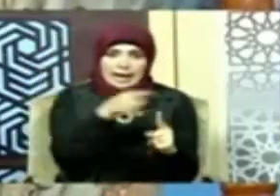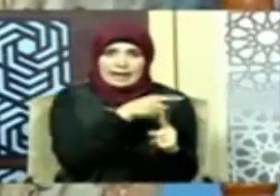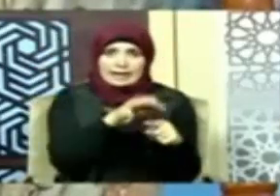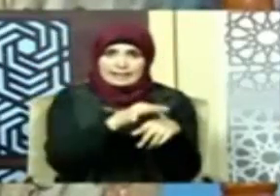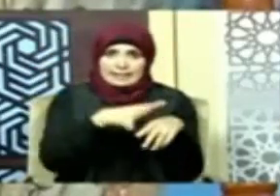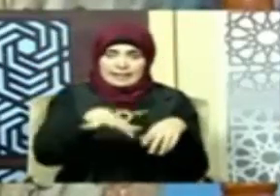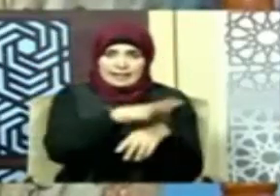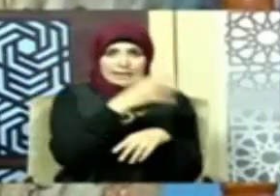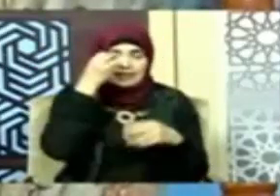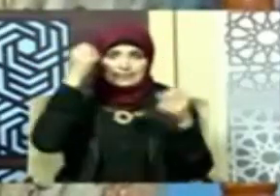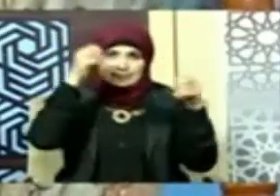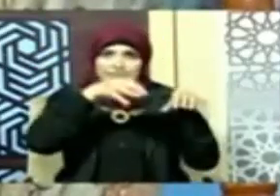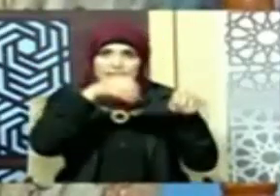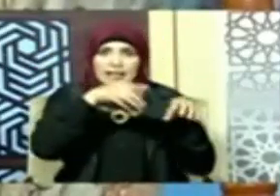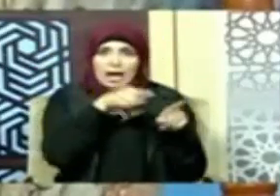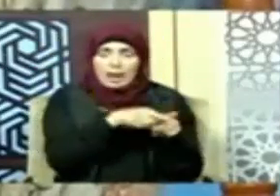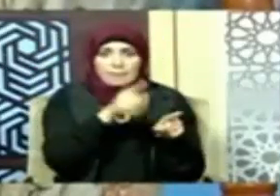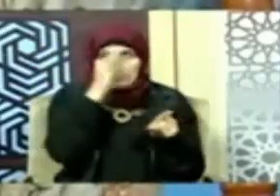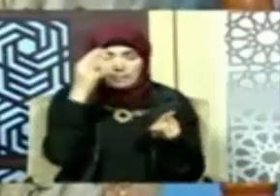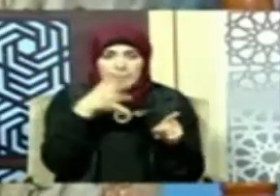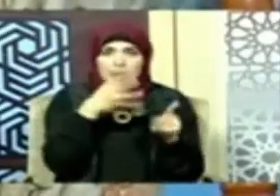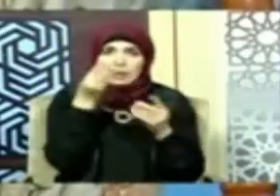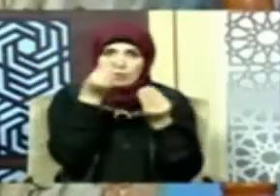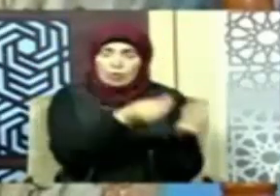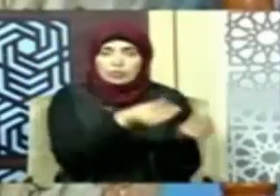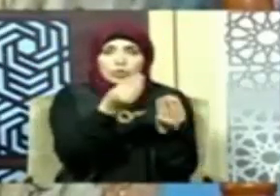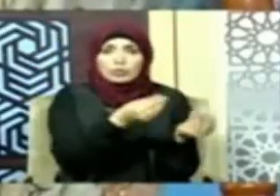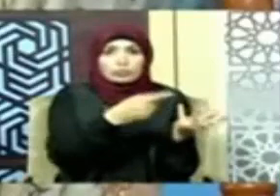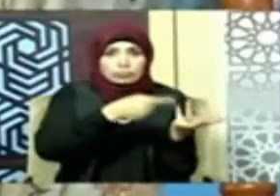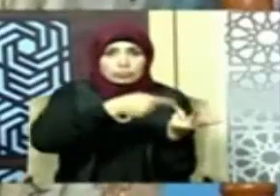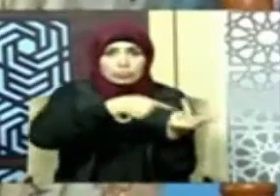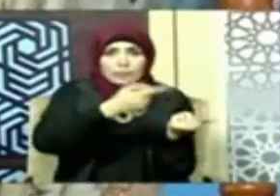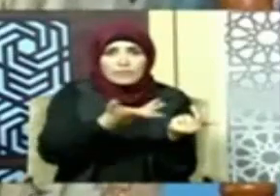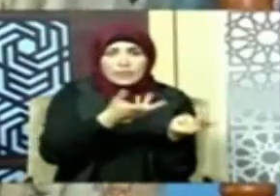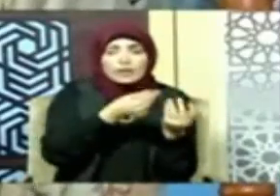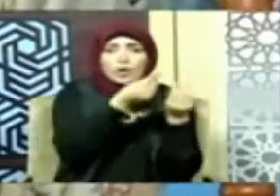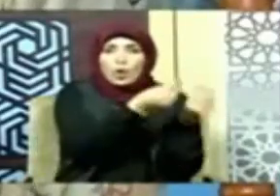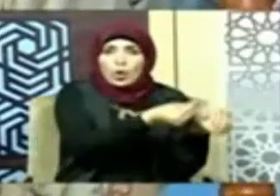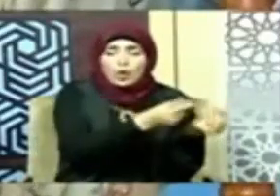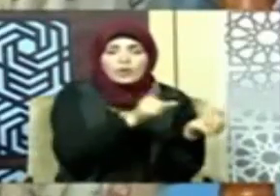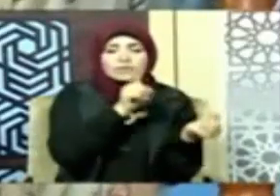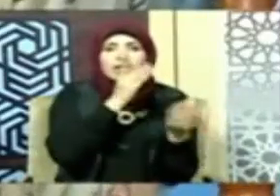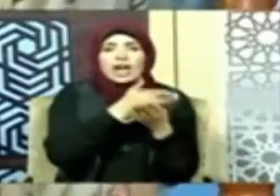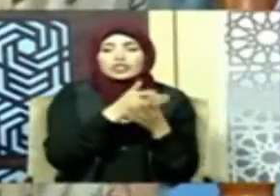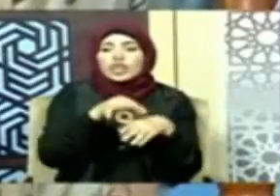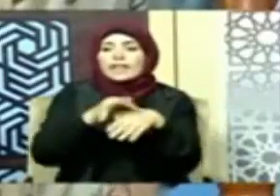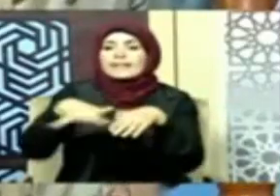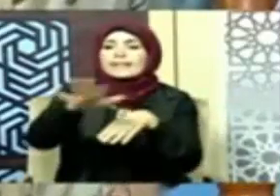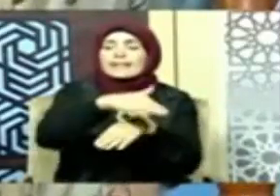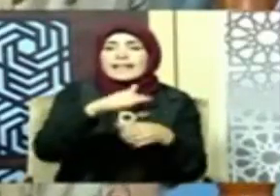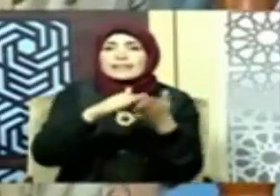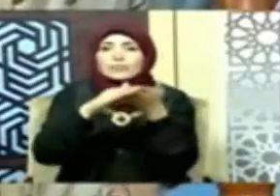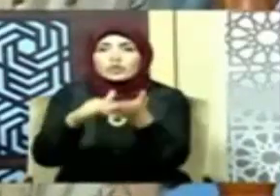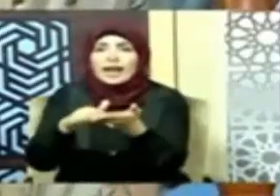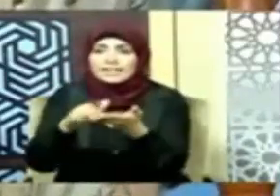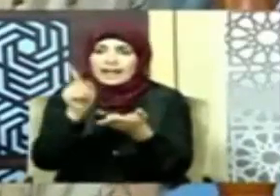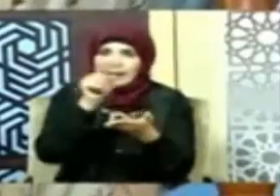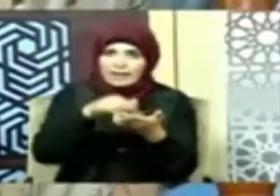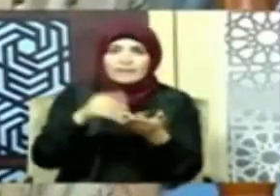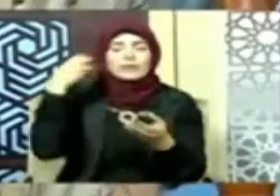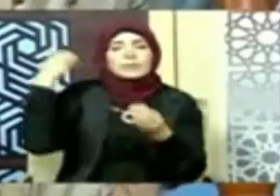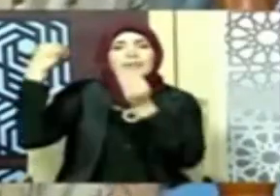النعمة أقرها لهم ما كانوا في حوائج الناس ما لم يملوهم،